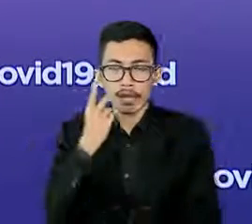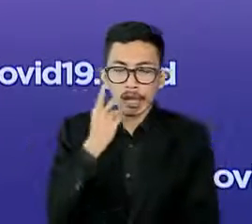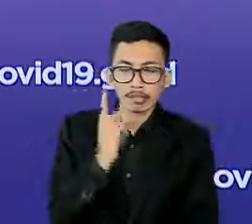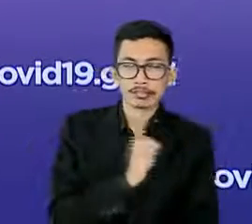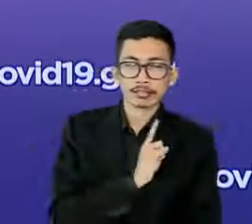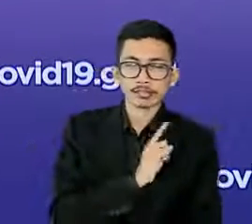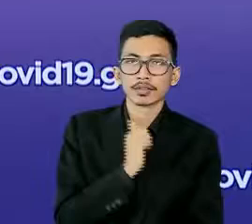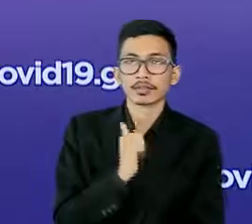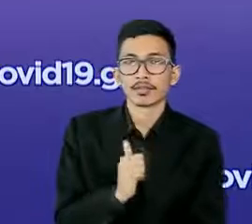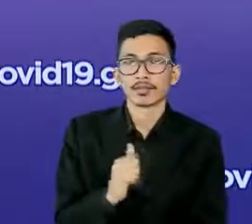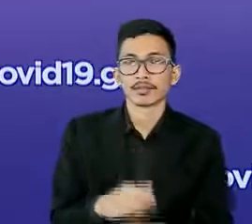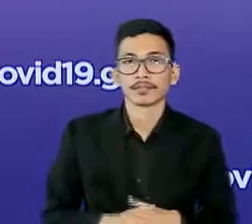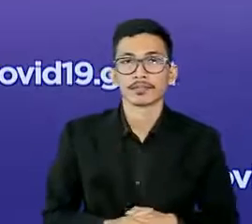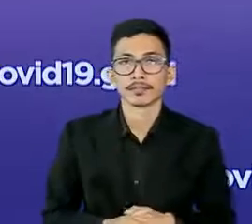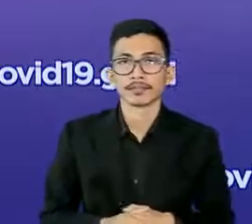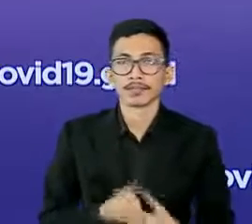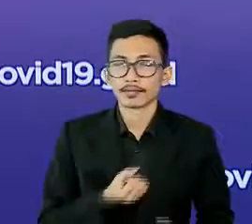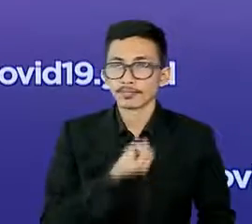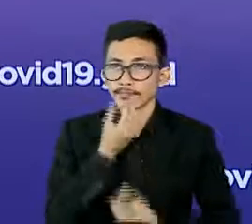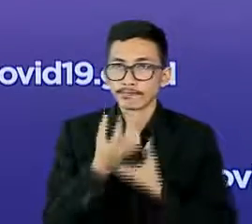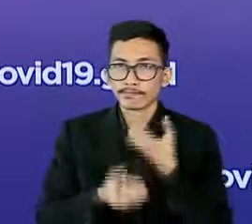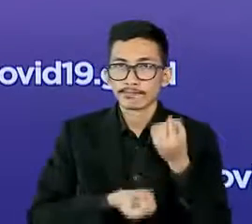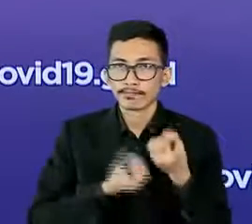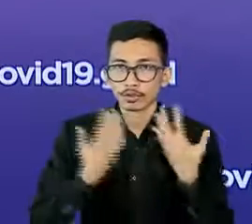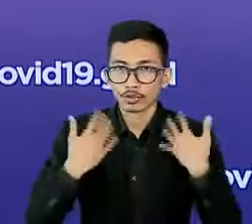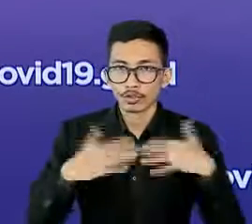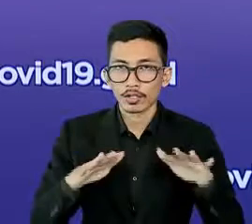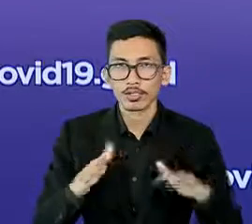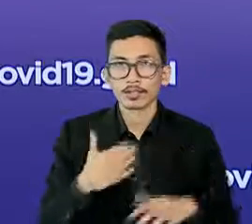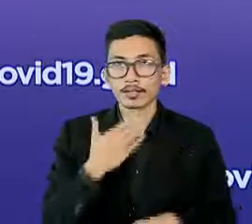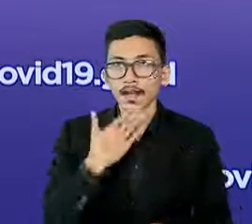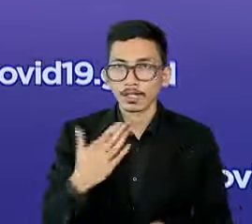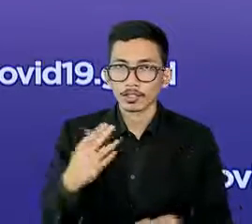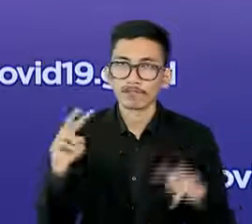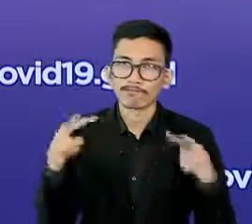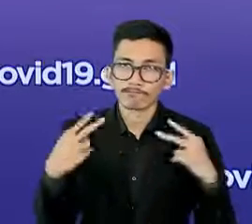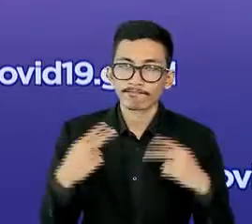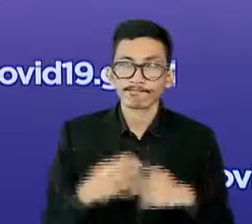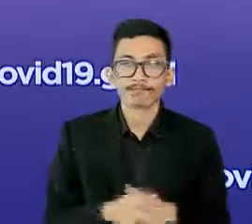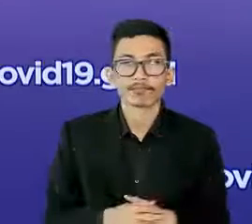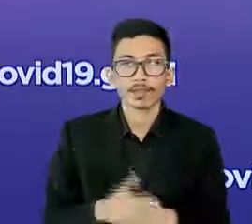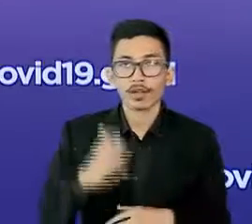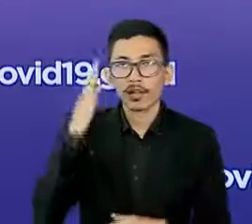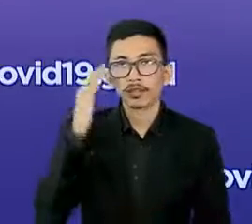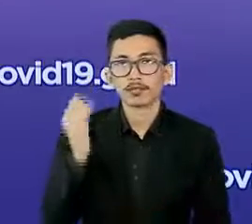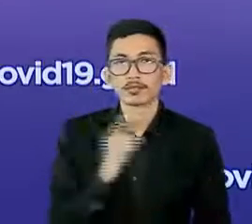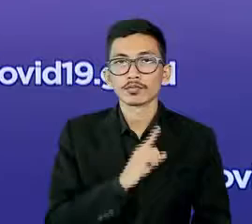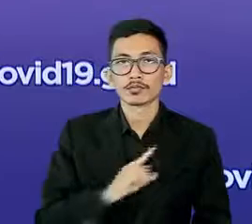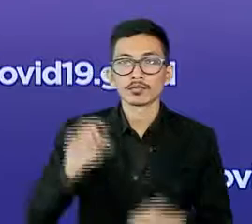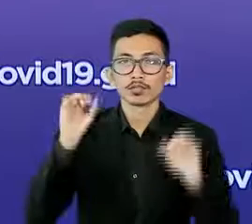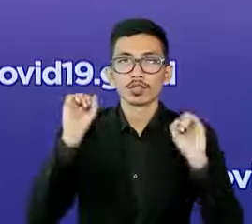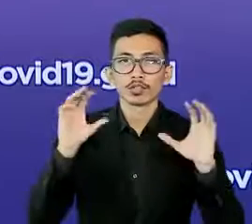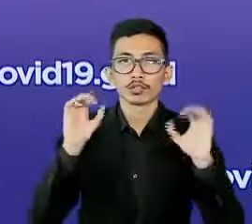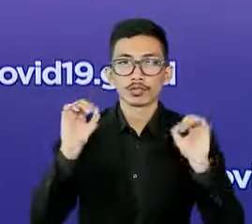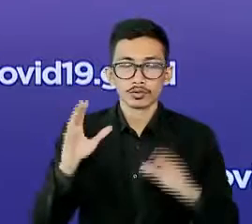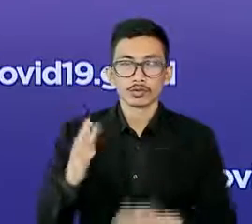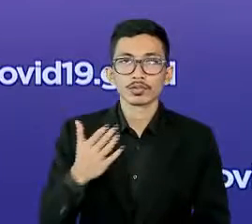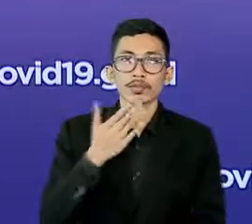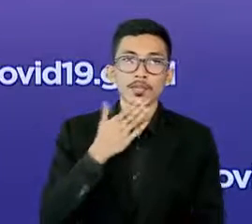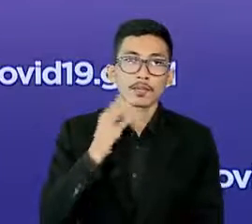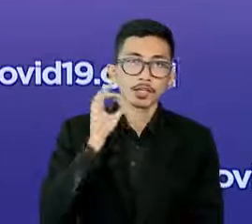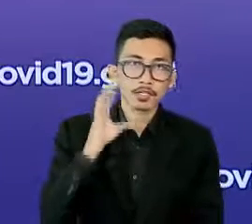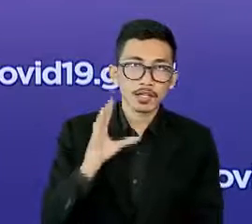sekitar kita demikian yang ada sampaikan terima kasih atas perhatiannya terakhir wassalamu'alaikum warahmatullahi wabarakatuh Selamat siang